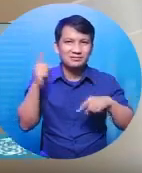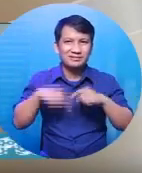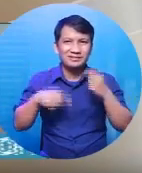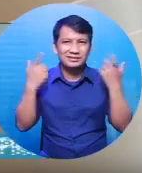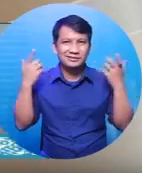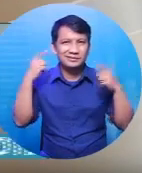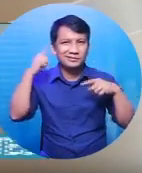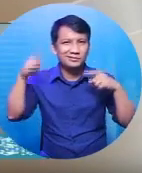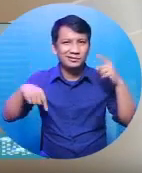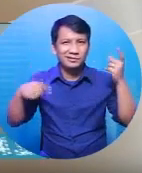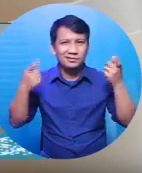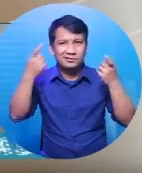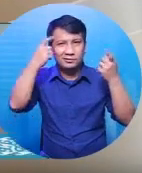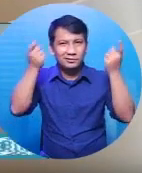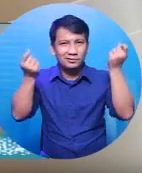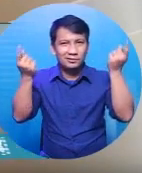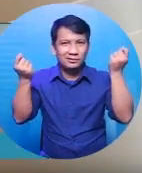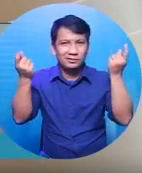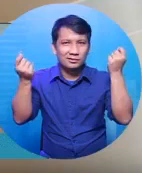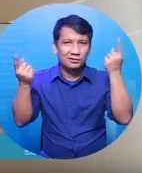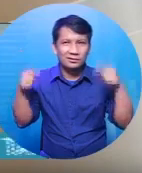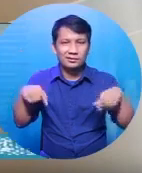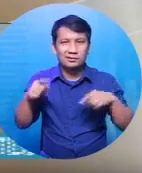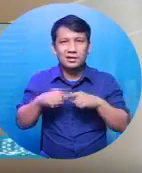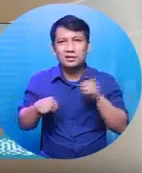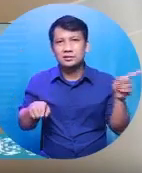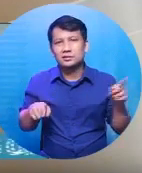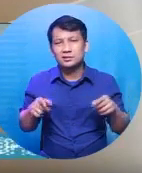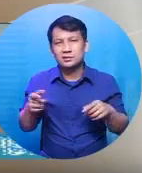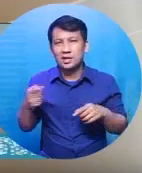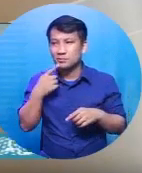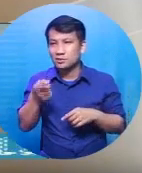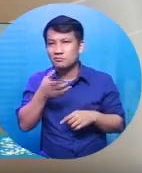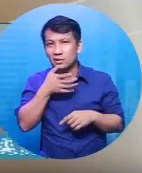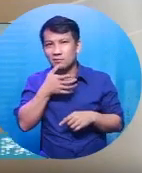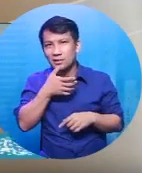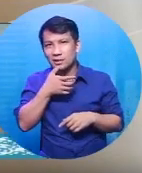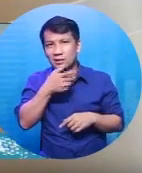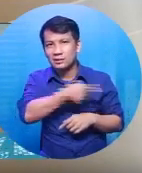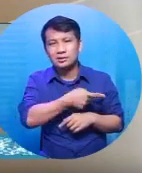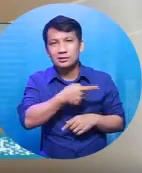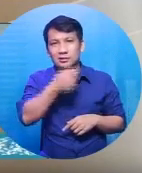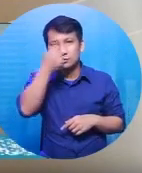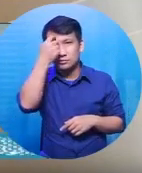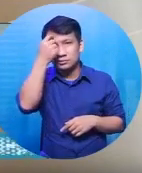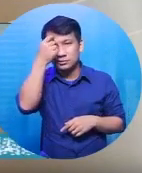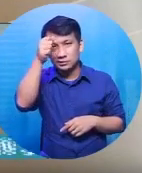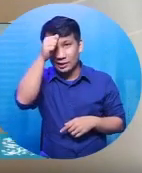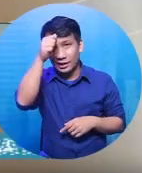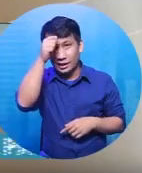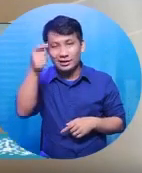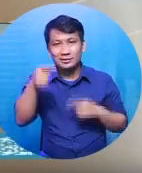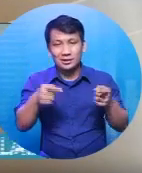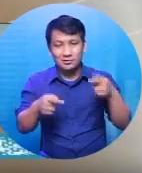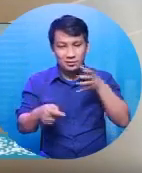Nasa Amerika. Alam mo, sir, Rafi, walang kusa yan, sir. Hindi kita kumaktan. Kailan siya magbigay sa atin, sir, kung nakakabaon na ako?